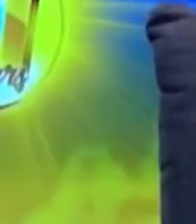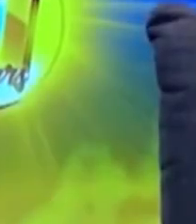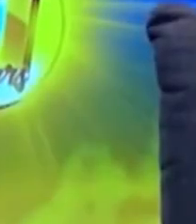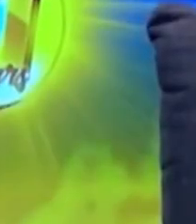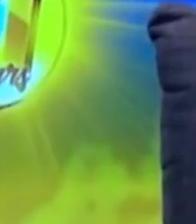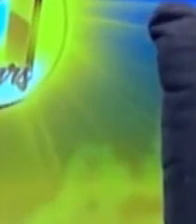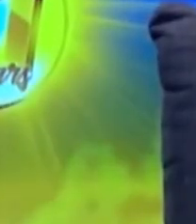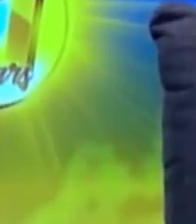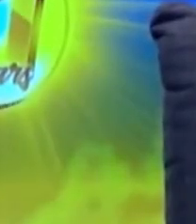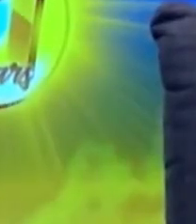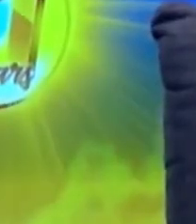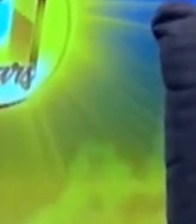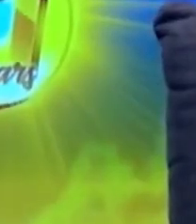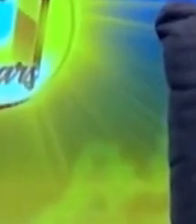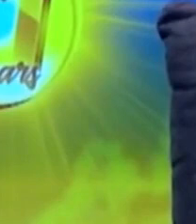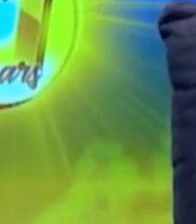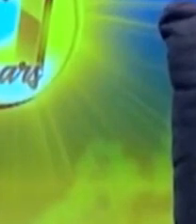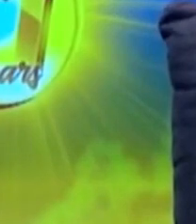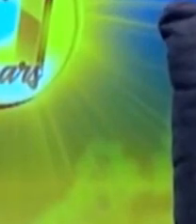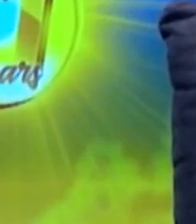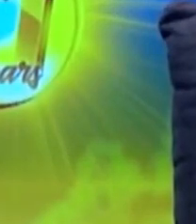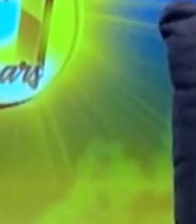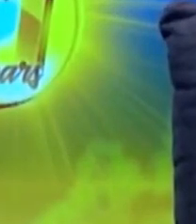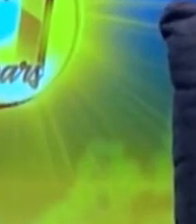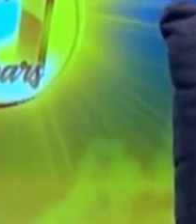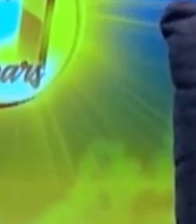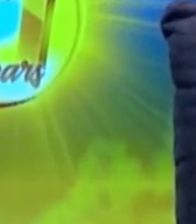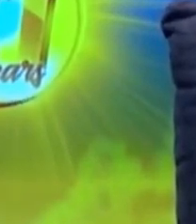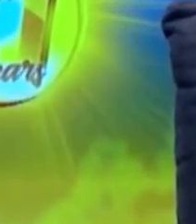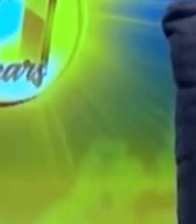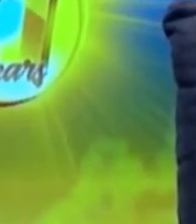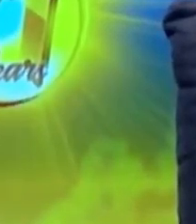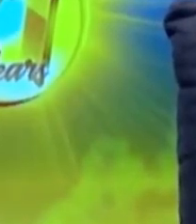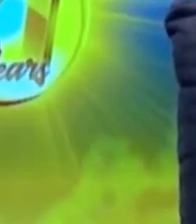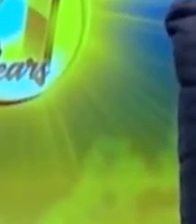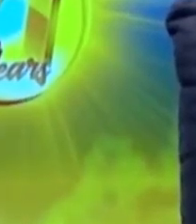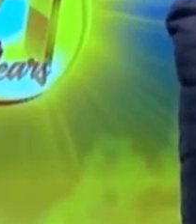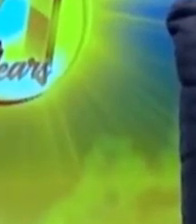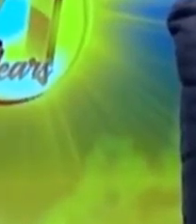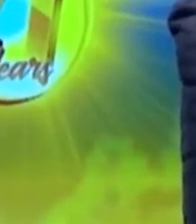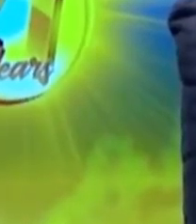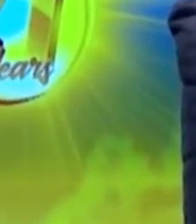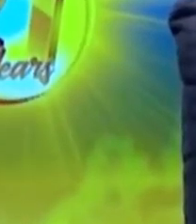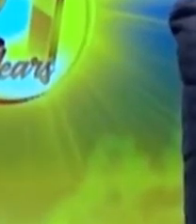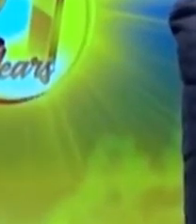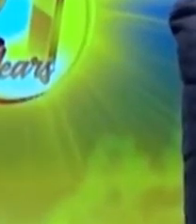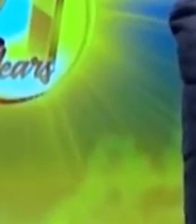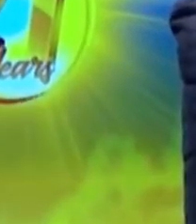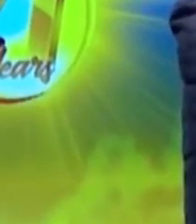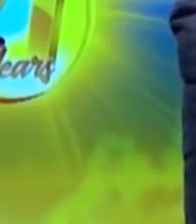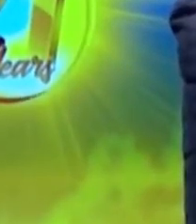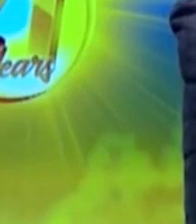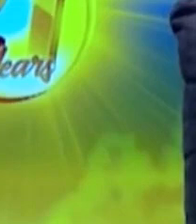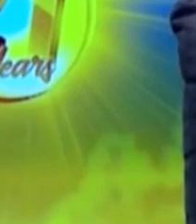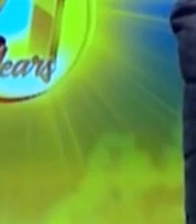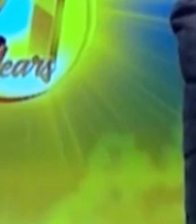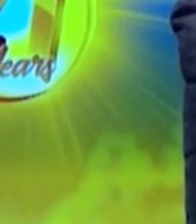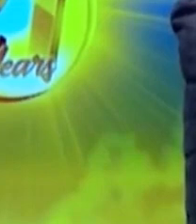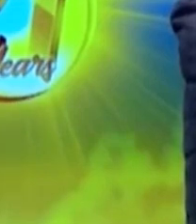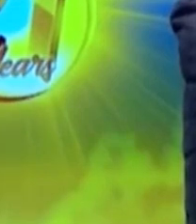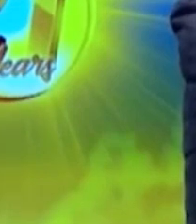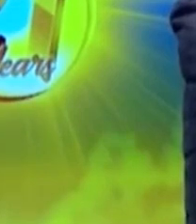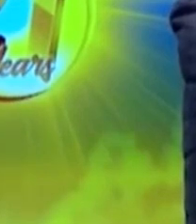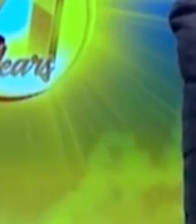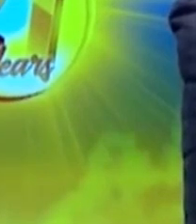Kapuso, mauuna ka sa mga balita. Panoorin lamang ang unang balita sa unang hirit at iba pang award-winning newscast sa